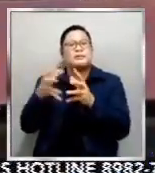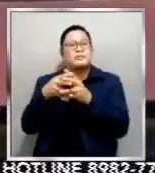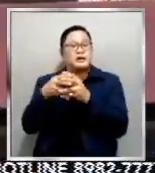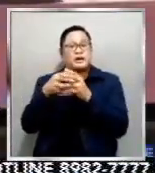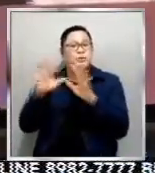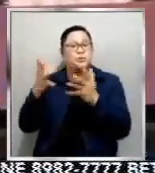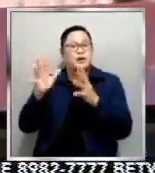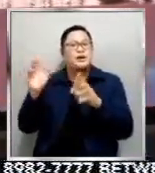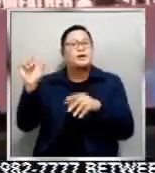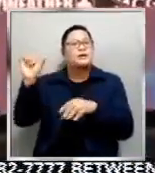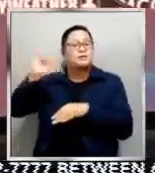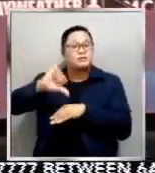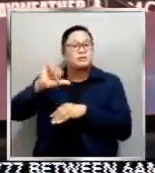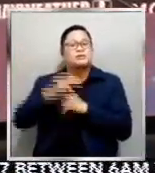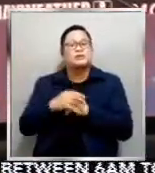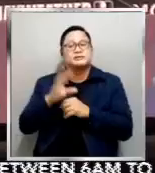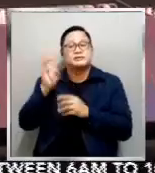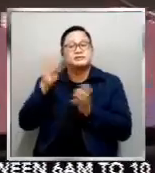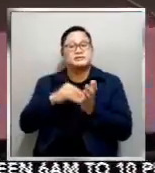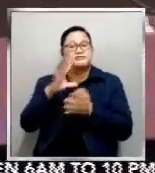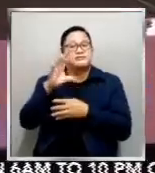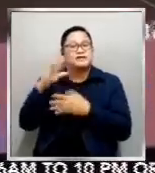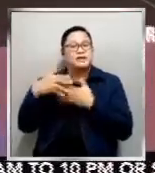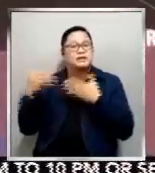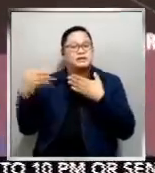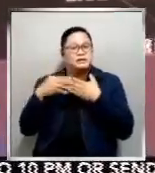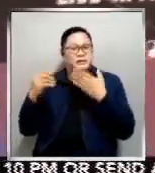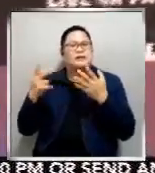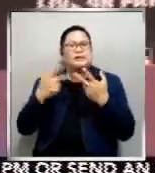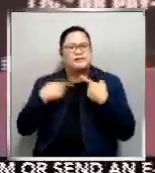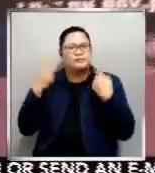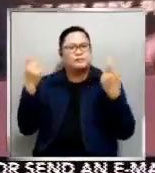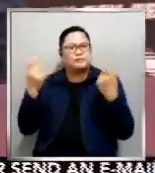tinayang $6,500 ay tumama si Mayweather ng